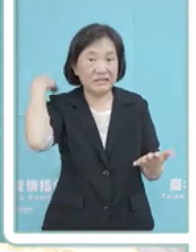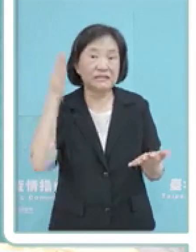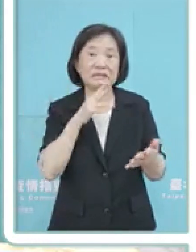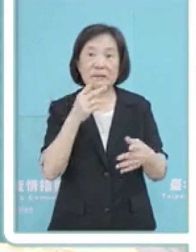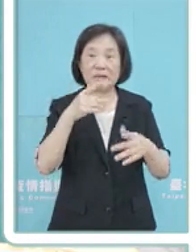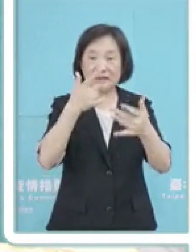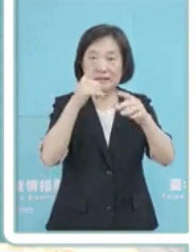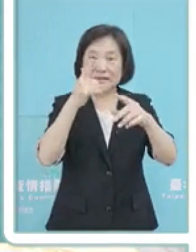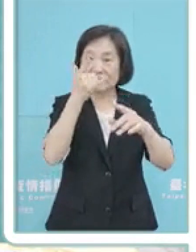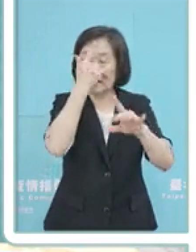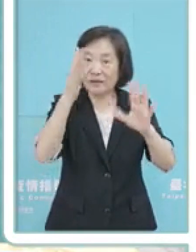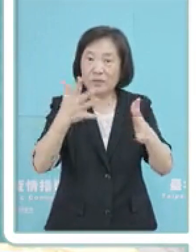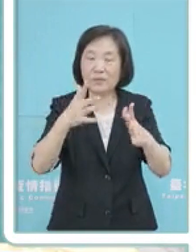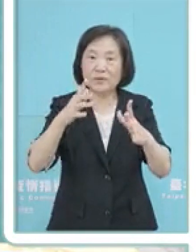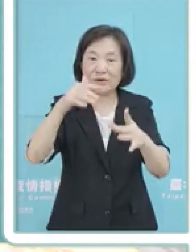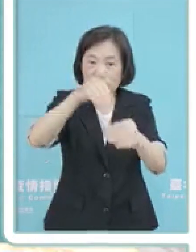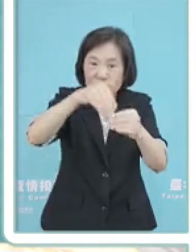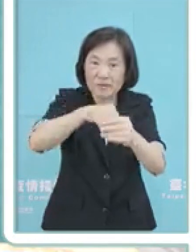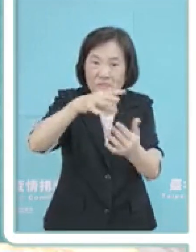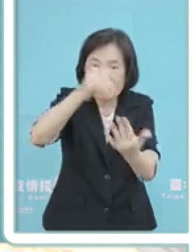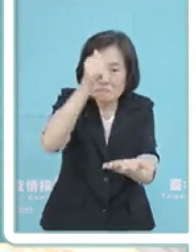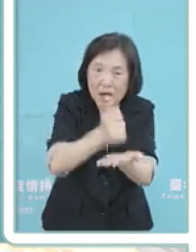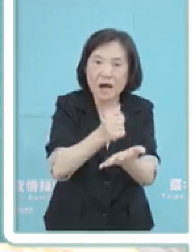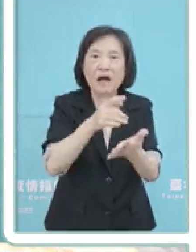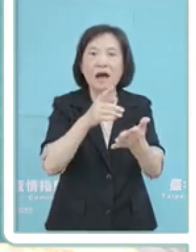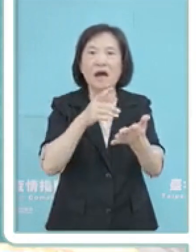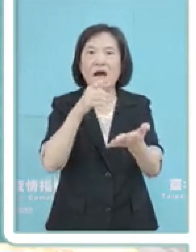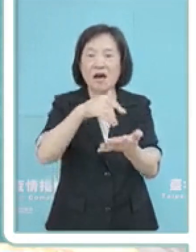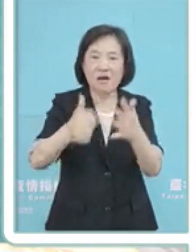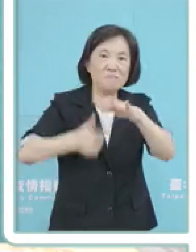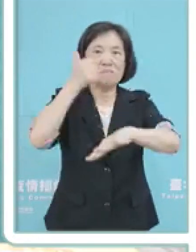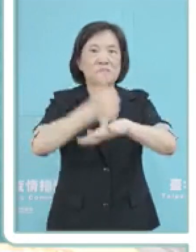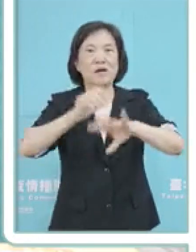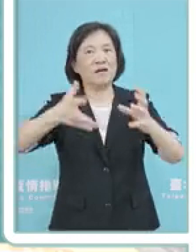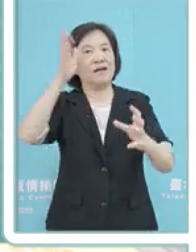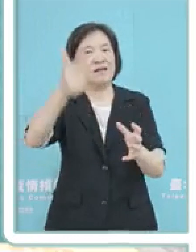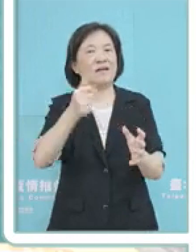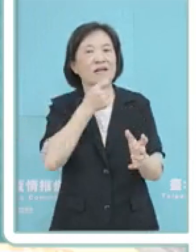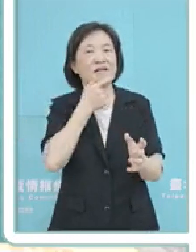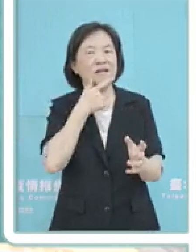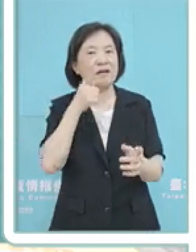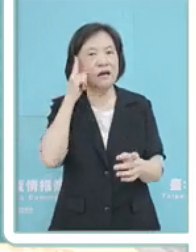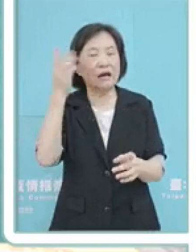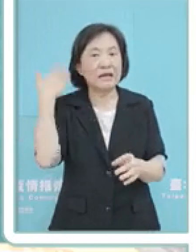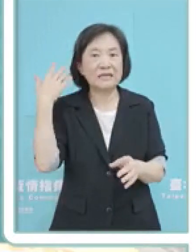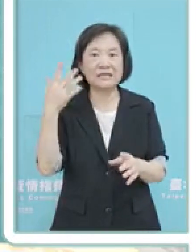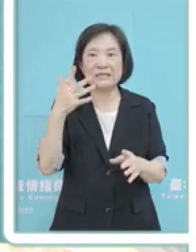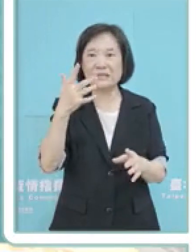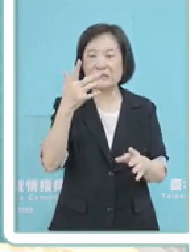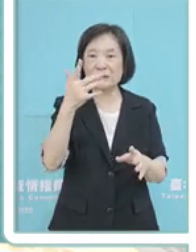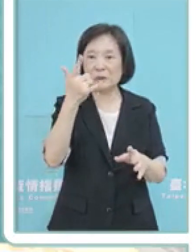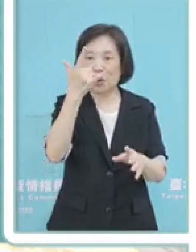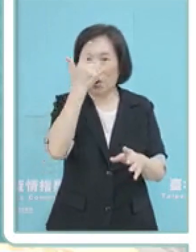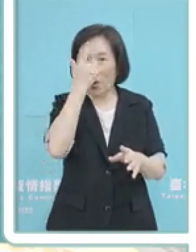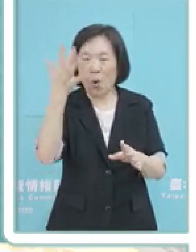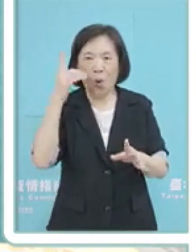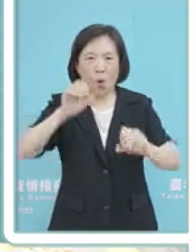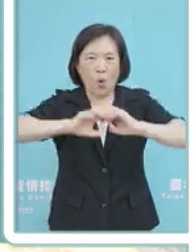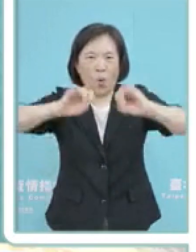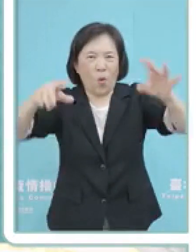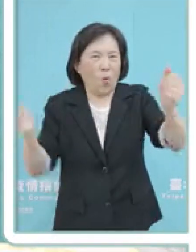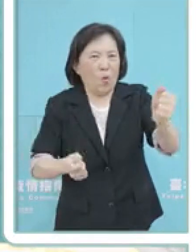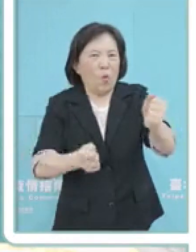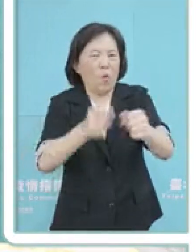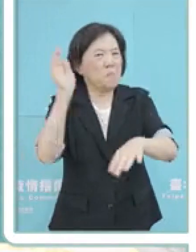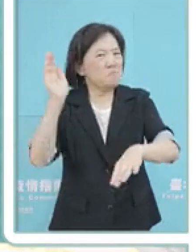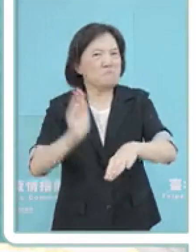人民用投票的方式选出希特勒上台，你知道。人家说当时那个纳粹的宣传实在是太厉害了，所